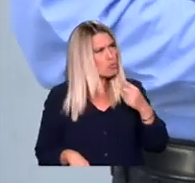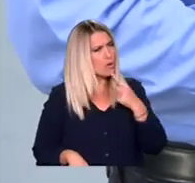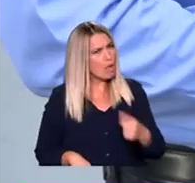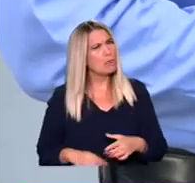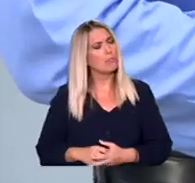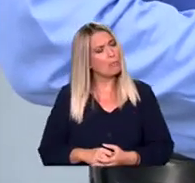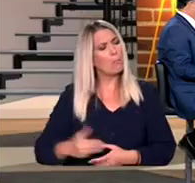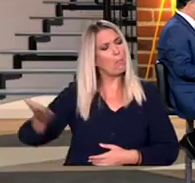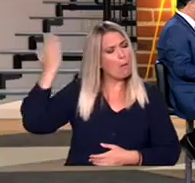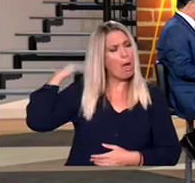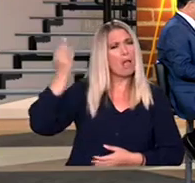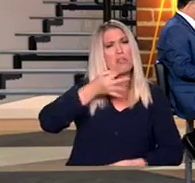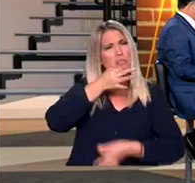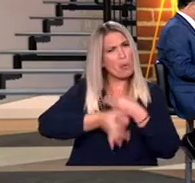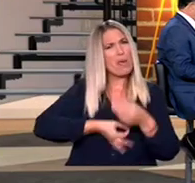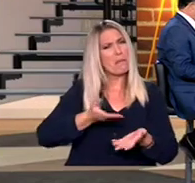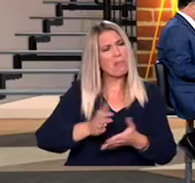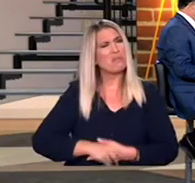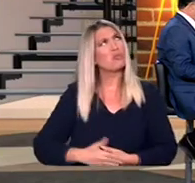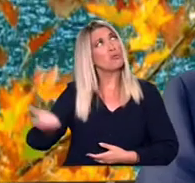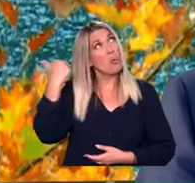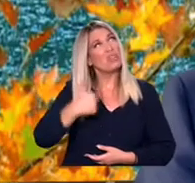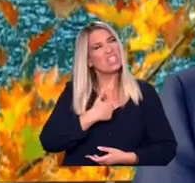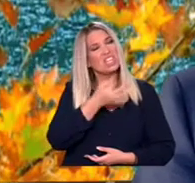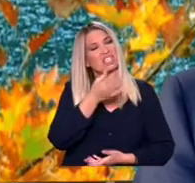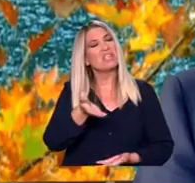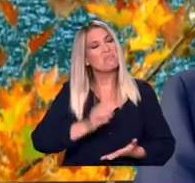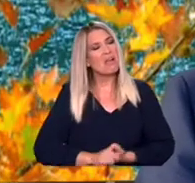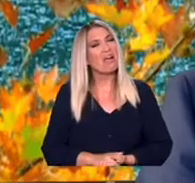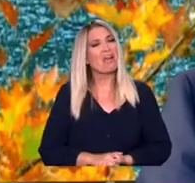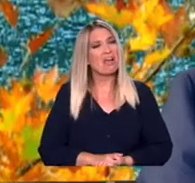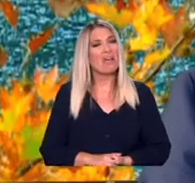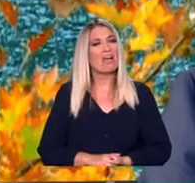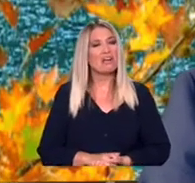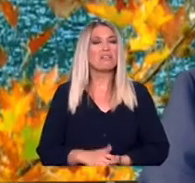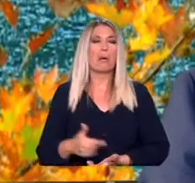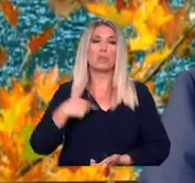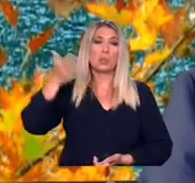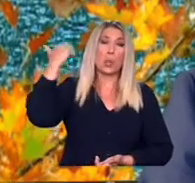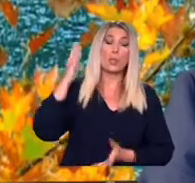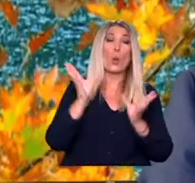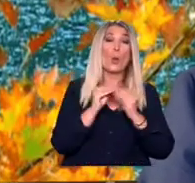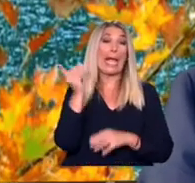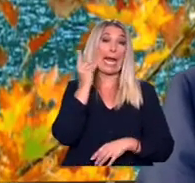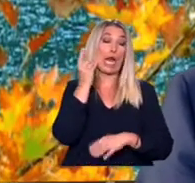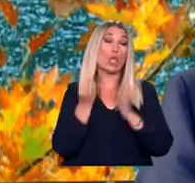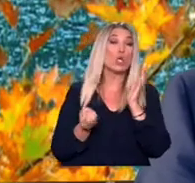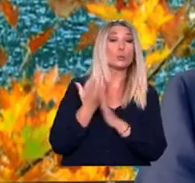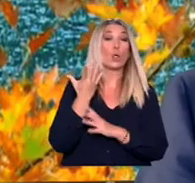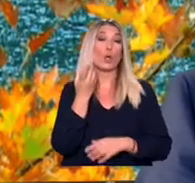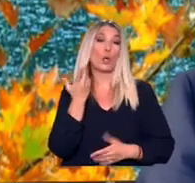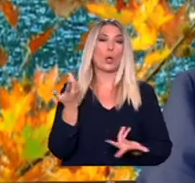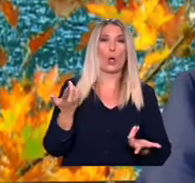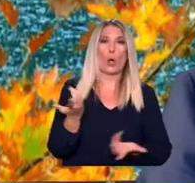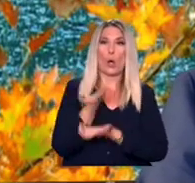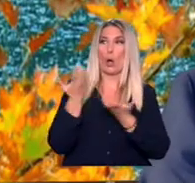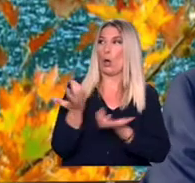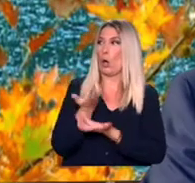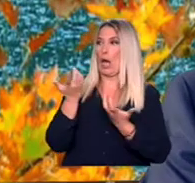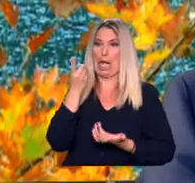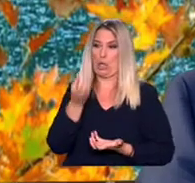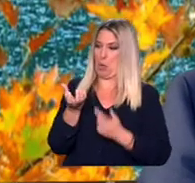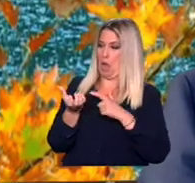παλαιότερες τοποθετήσεις του. Πράγματα άλλα έτσι εγώ τότε. Την εποχή εκείνη δεν υπήρχαν smartphones και δεν είχαμε καταλάβει πως λέει ακριβώς